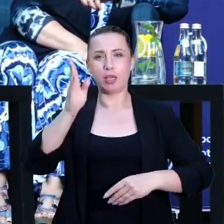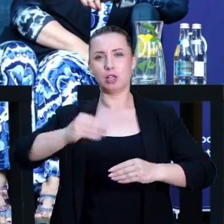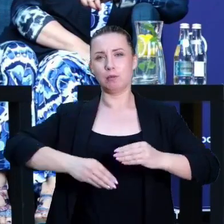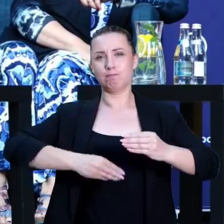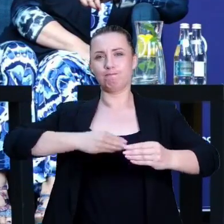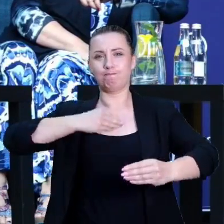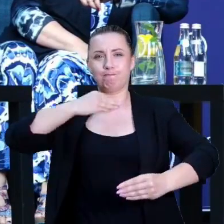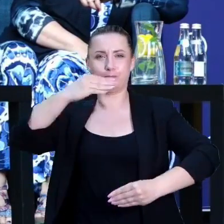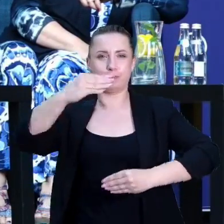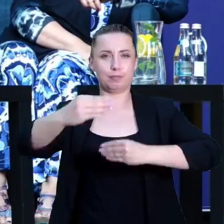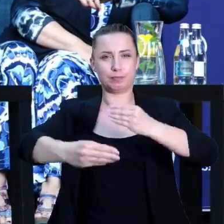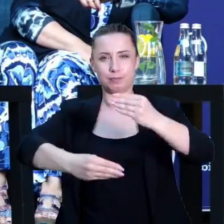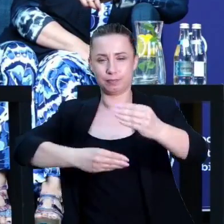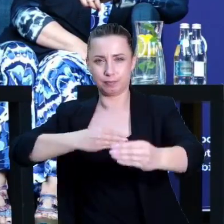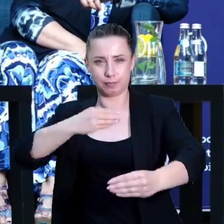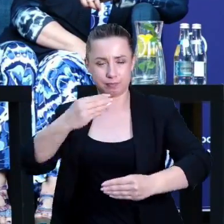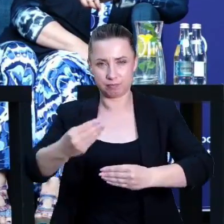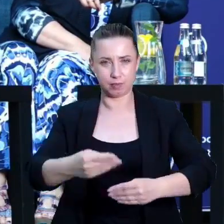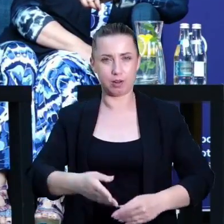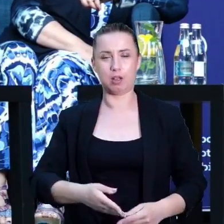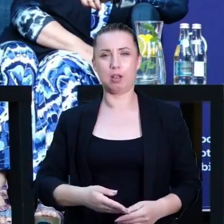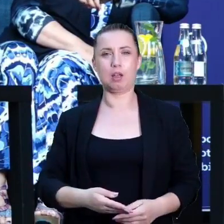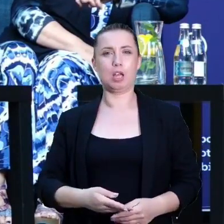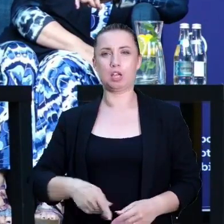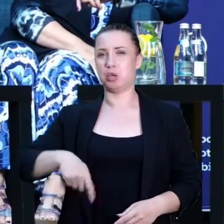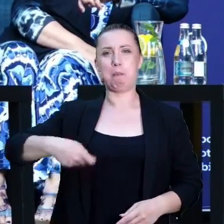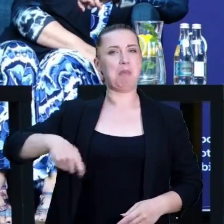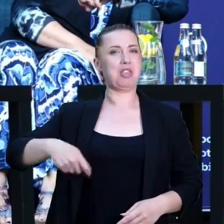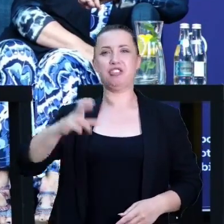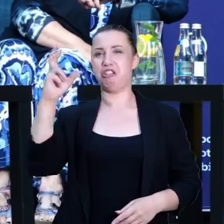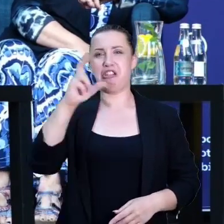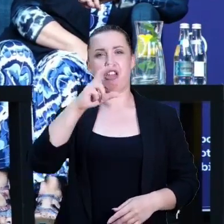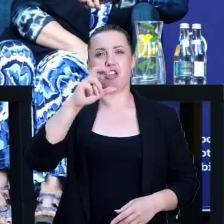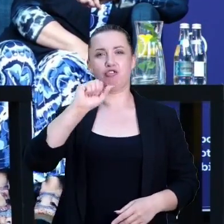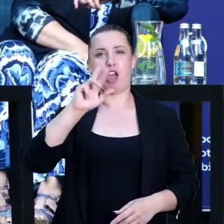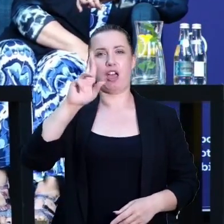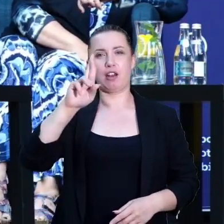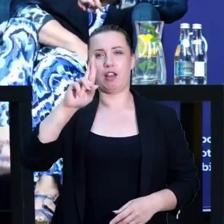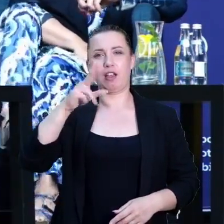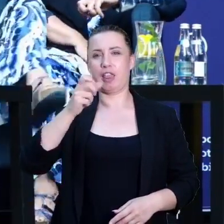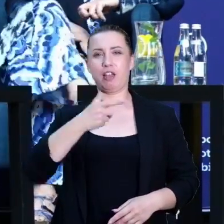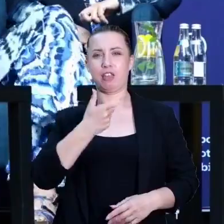i myślę, że żadne czarnki temu nie są w stanie